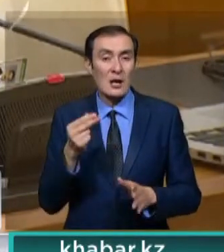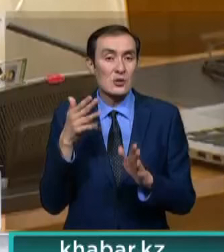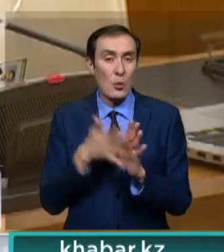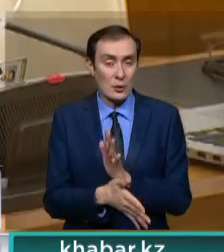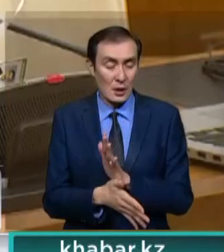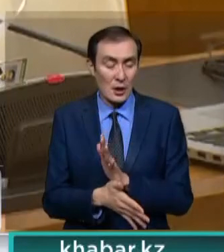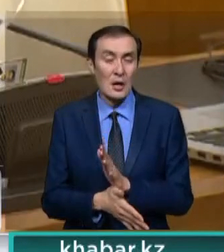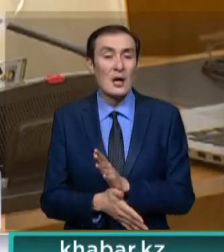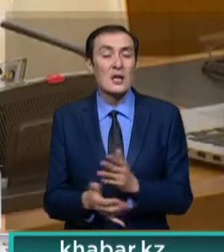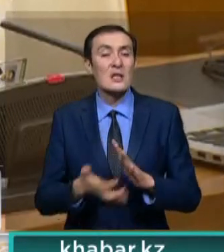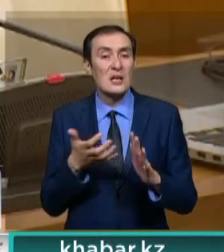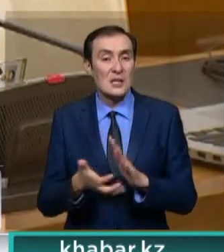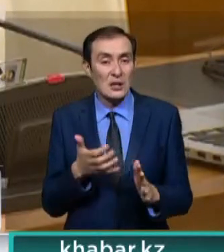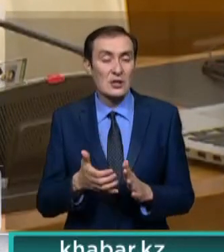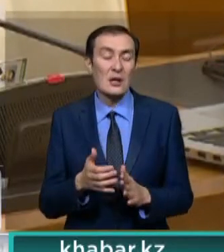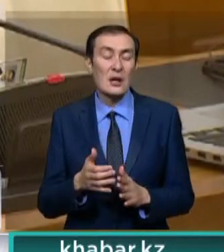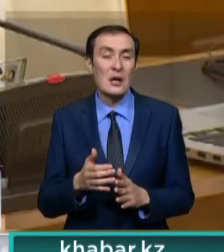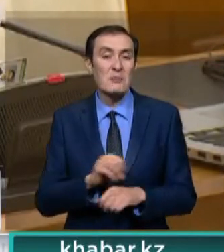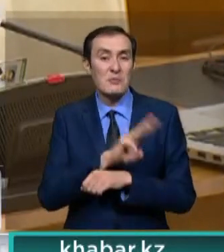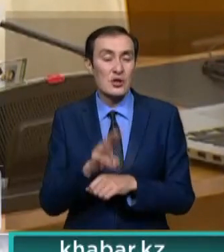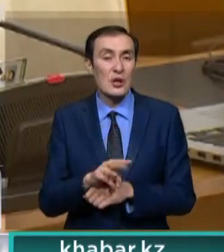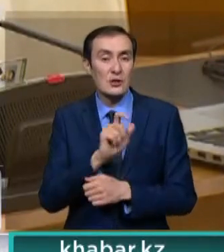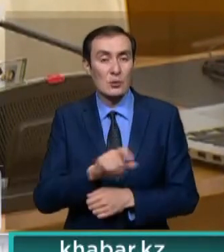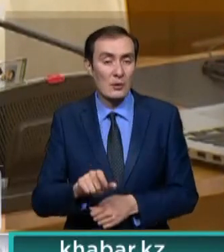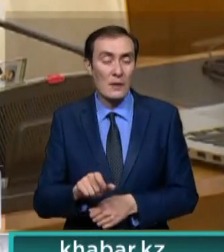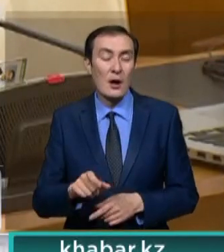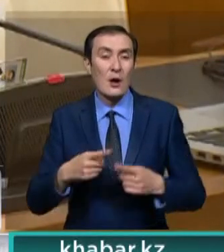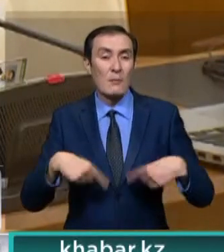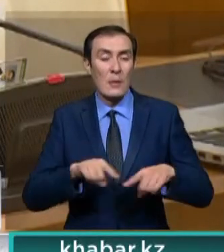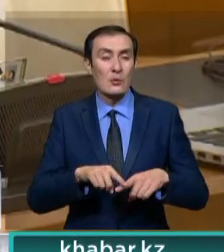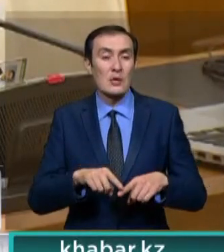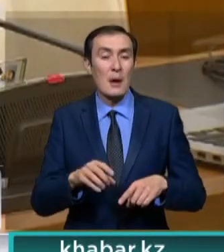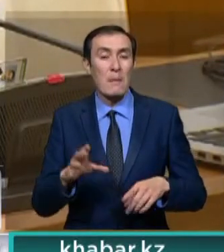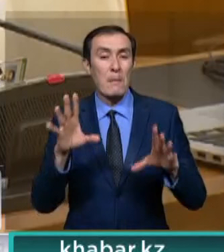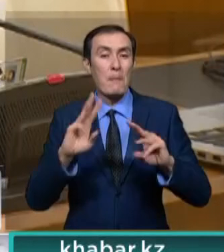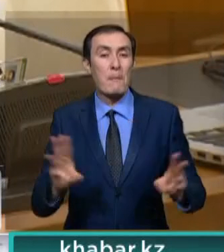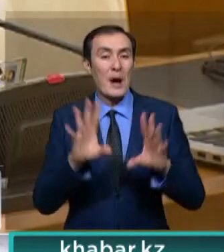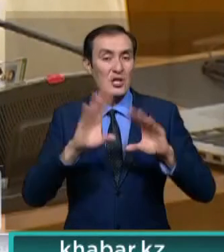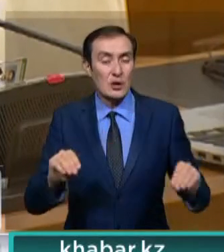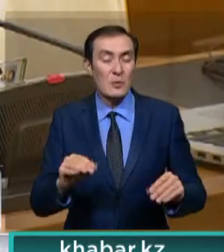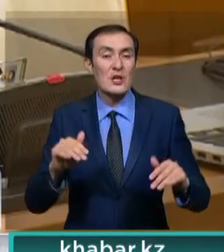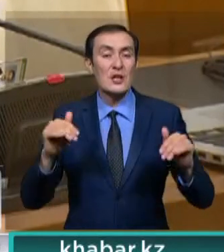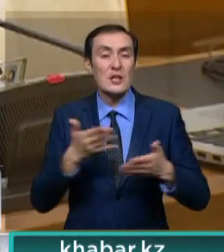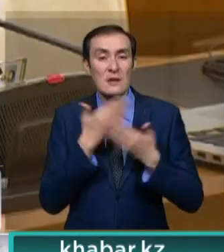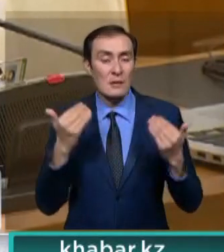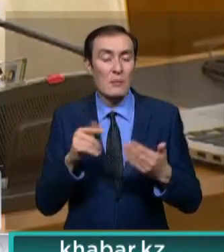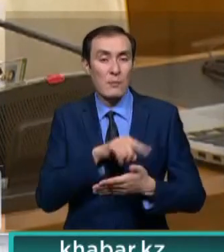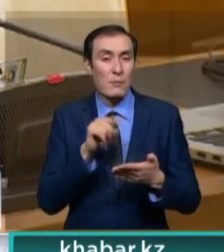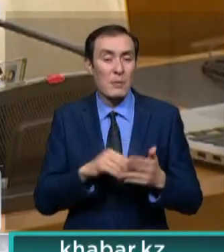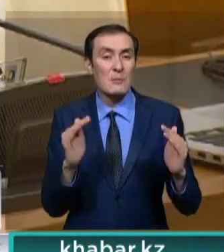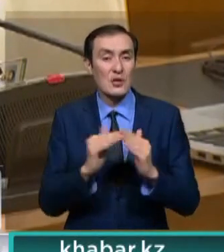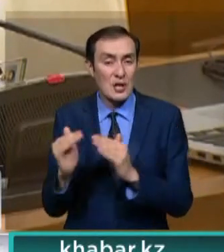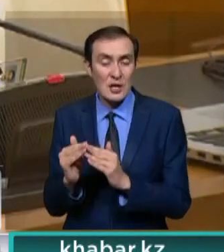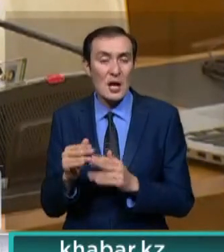расходы. Недостаточное социальное обеспечение сотрудников ОГЗ наряду с нерешенностью жилищных проблем является